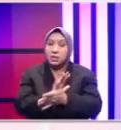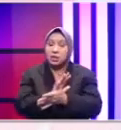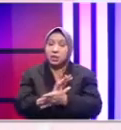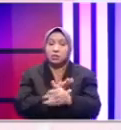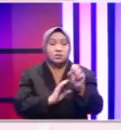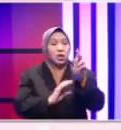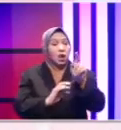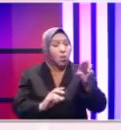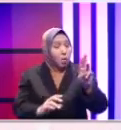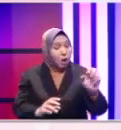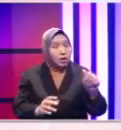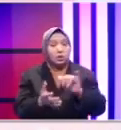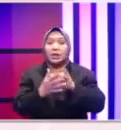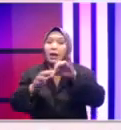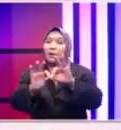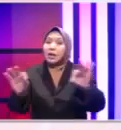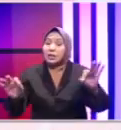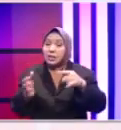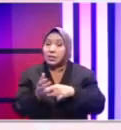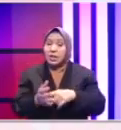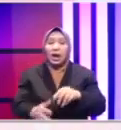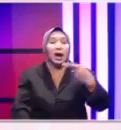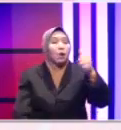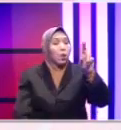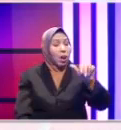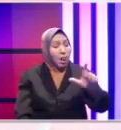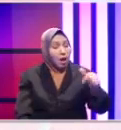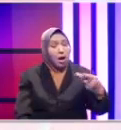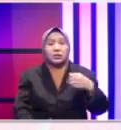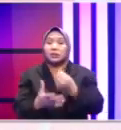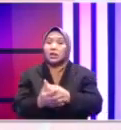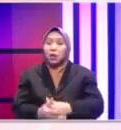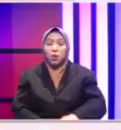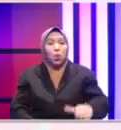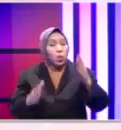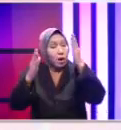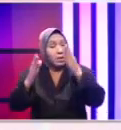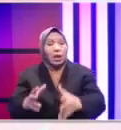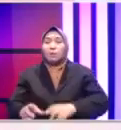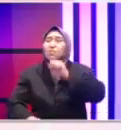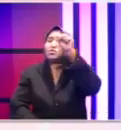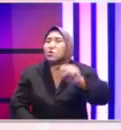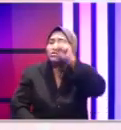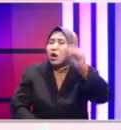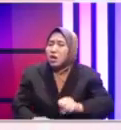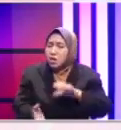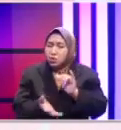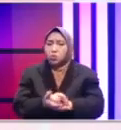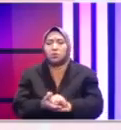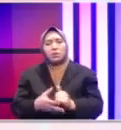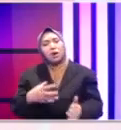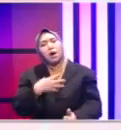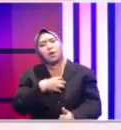syakha ada di dalam di dalam ayat ini khaulah ataupun al-mujadilah orang yang mempersoalkan Itu hadiah